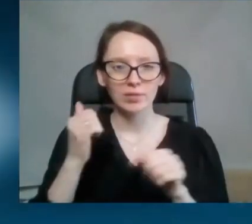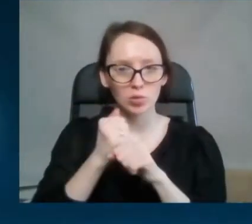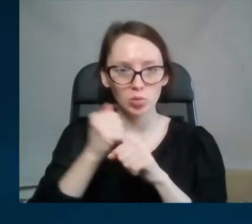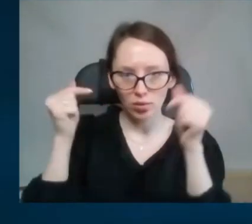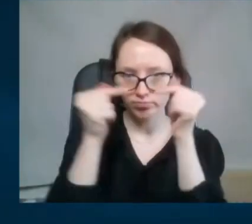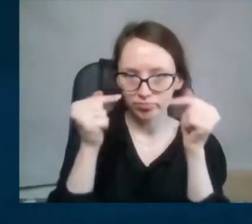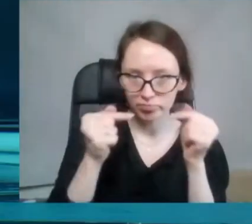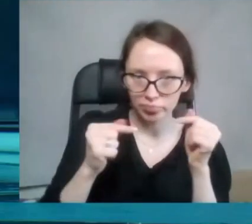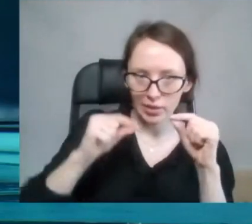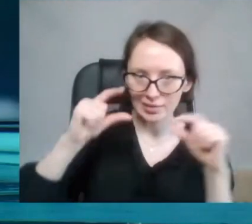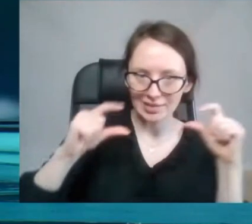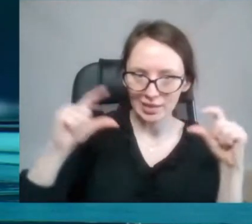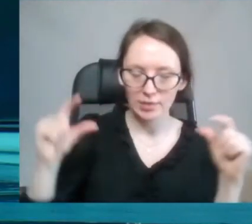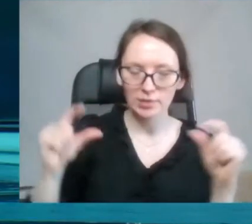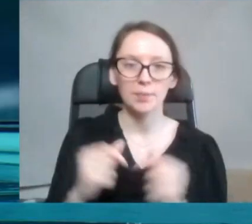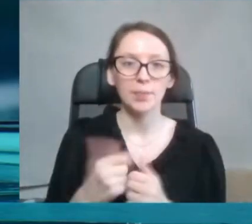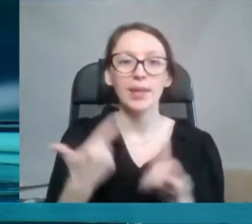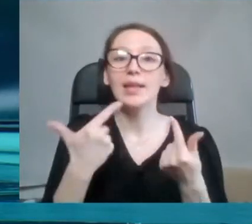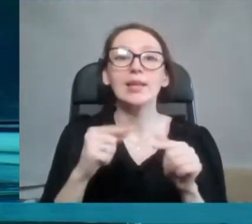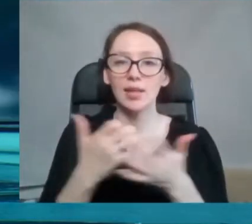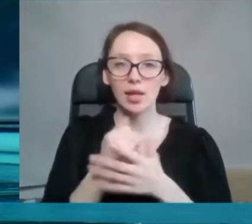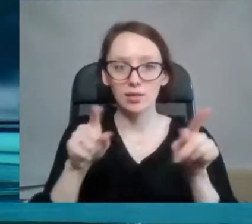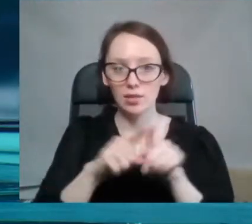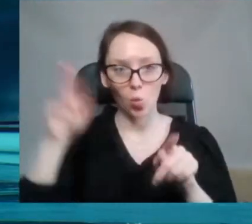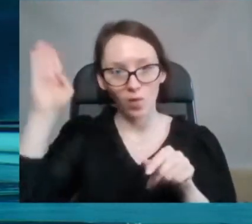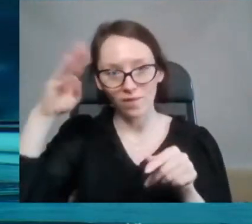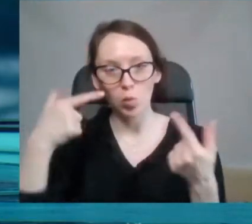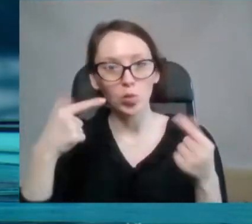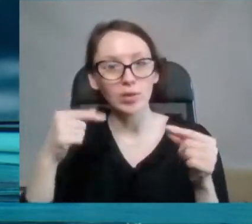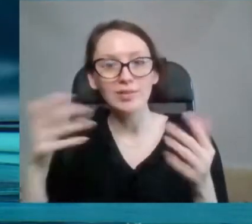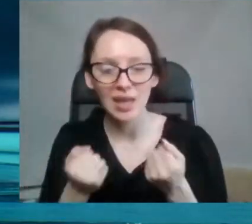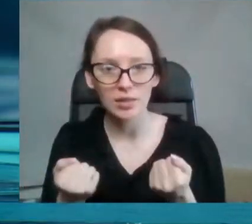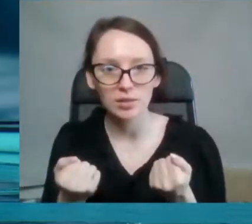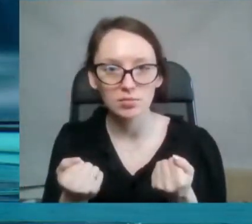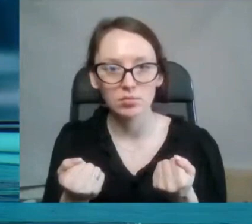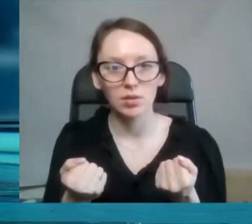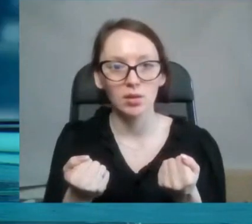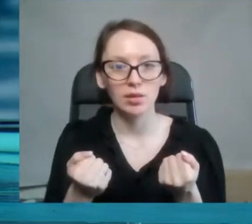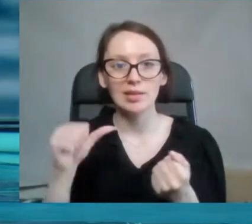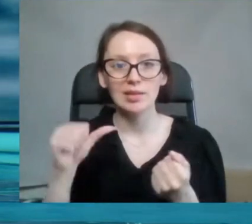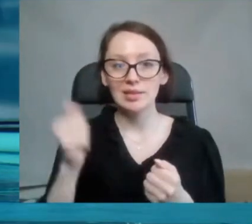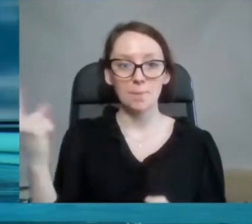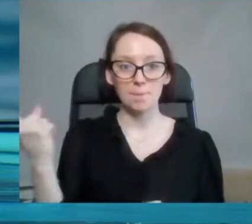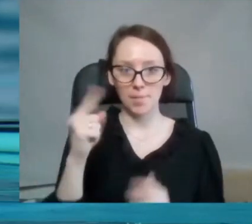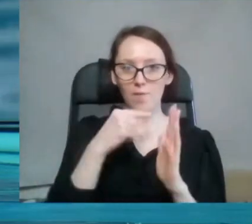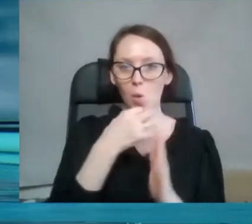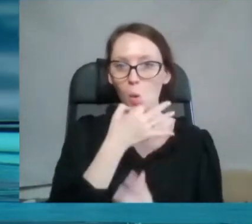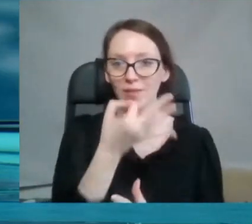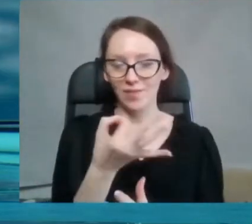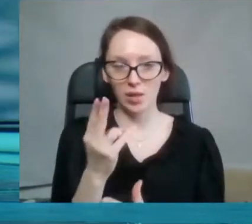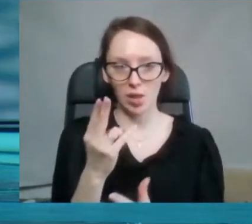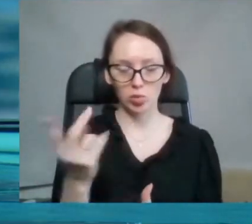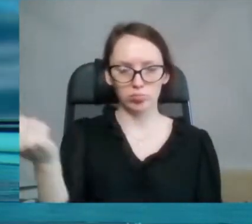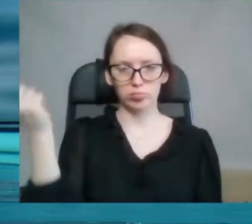концентрациях. Где же найти такую воду? Где ее взять? Самый первый ответ, который приходит на ум,